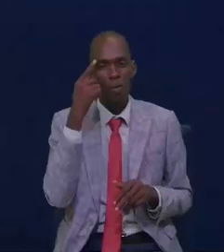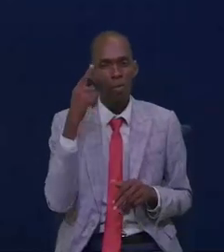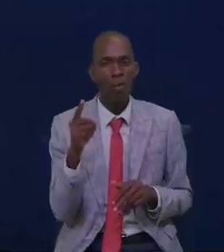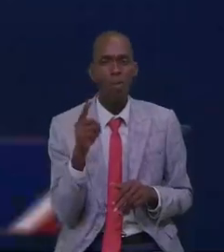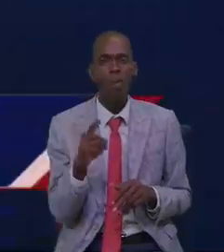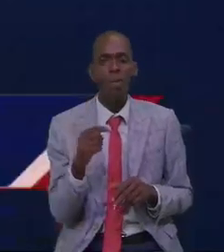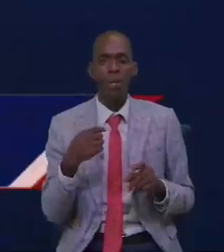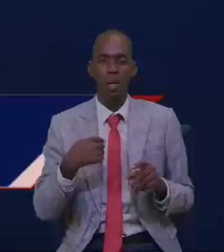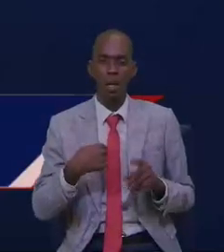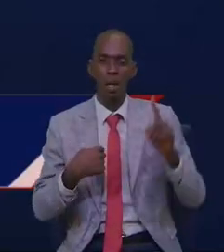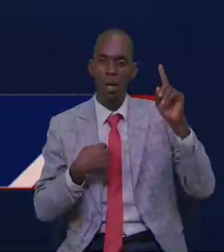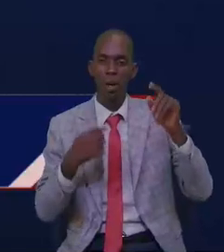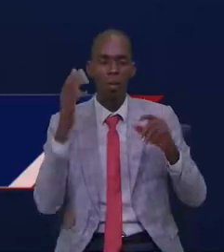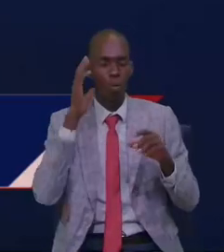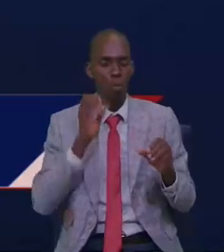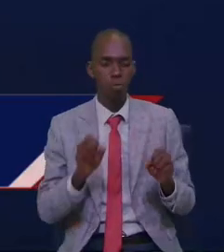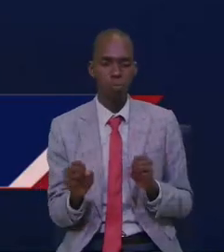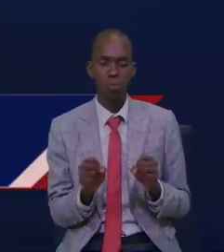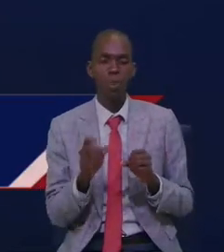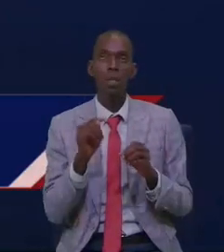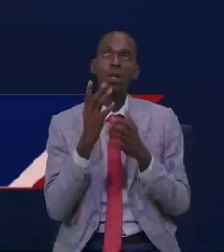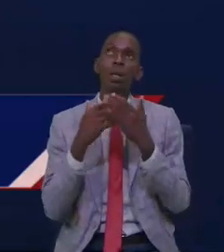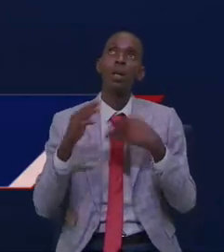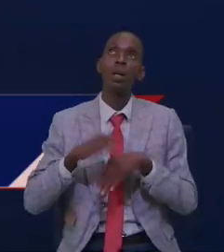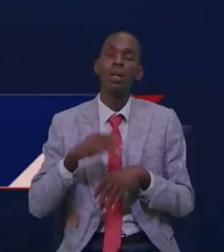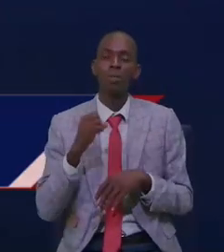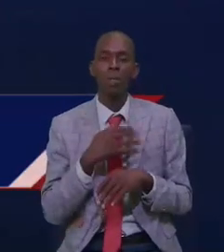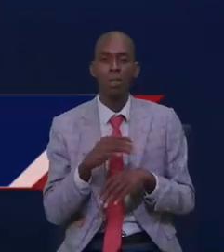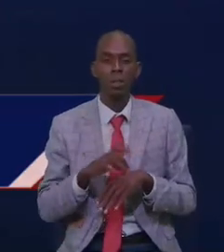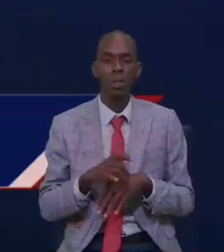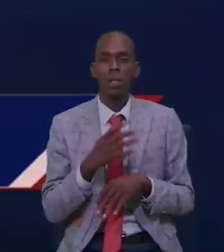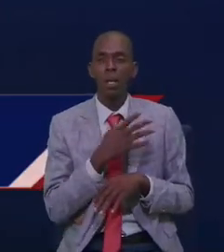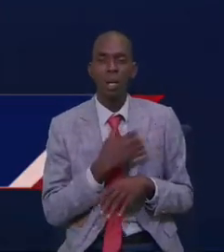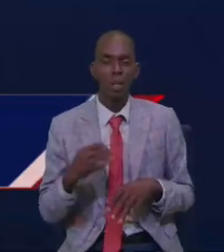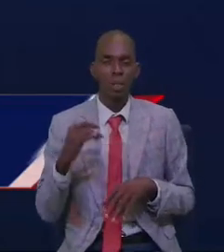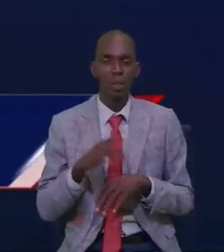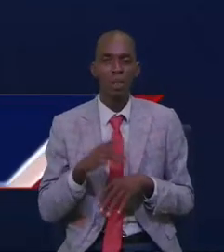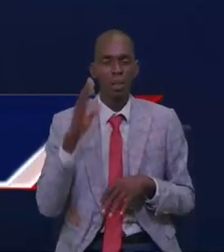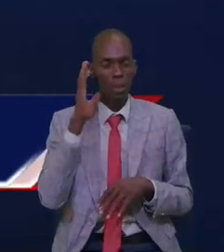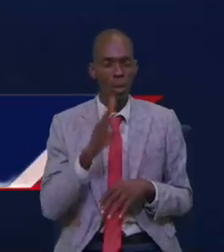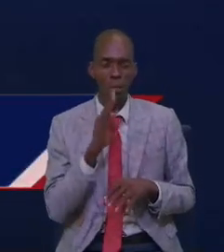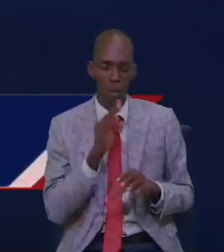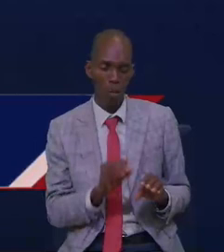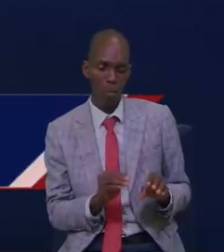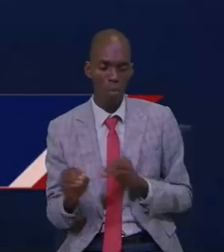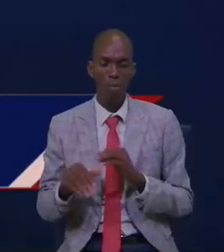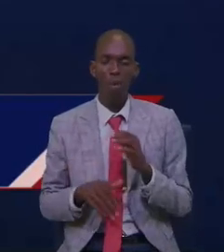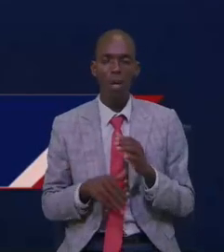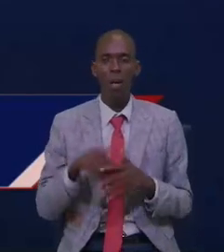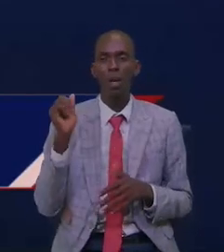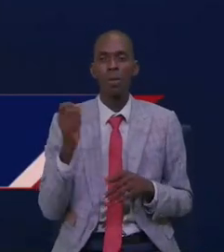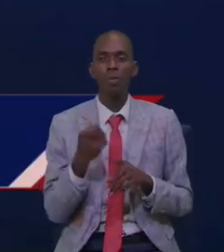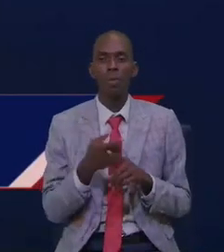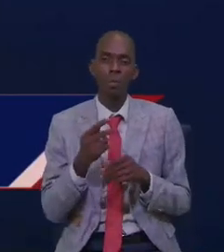j'ébranlerai les cieux et la terre sera secouée sur sa base par la colère